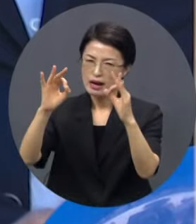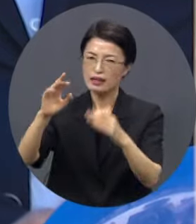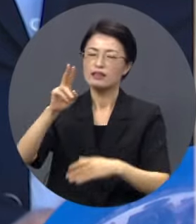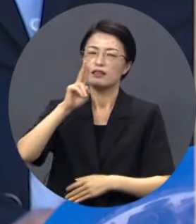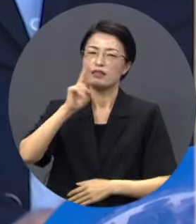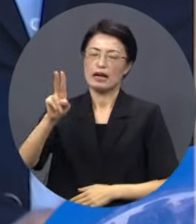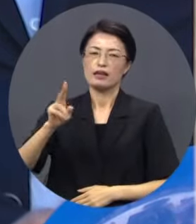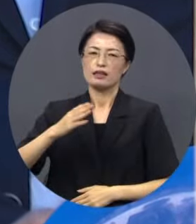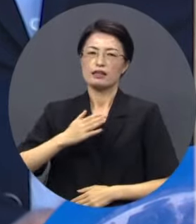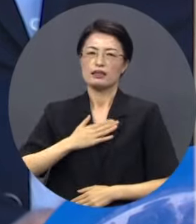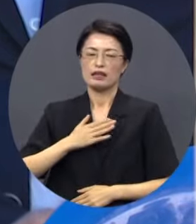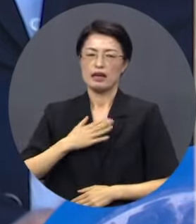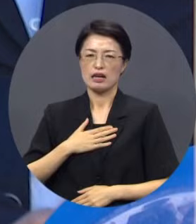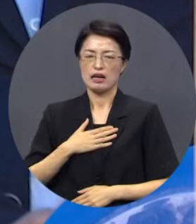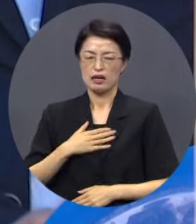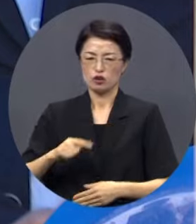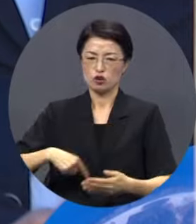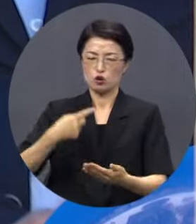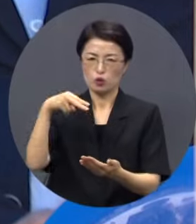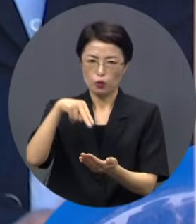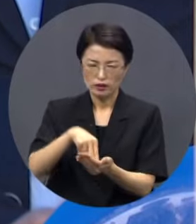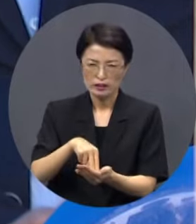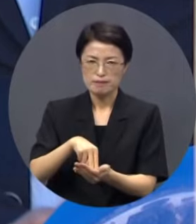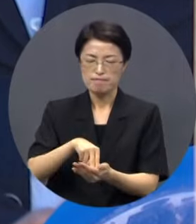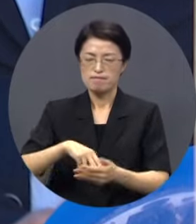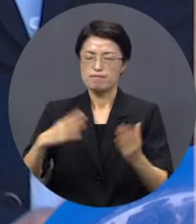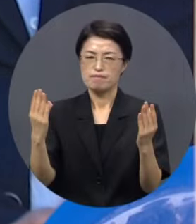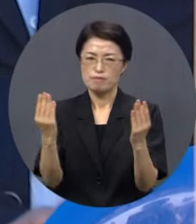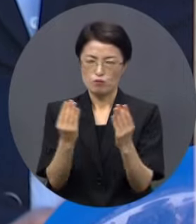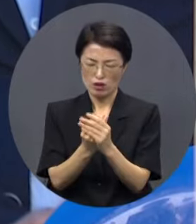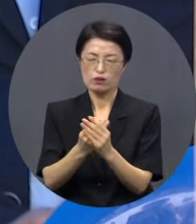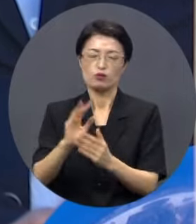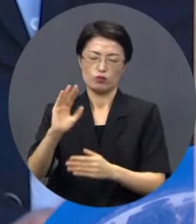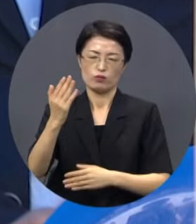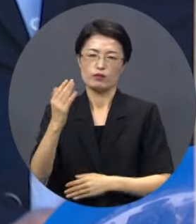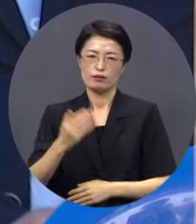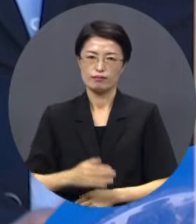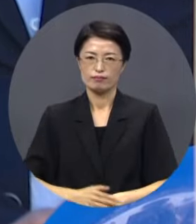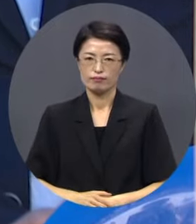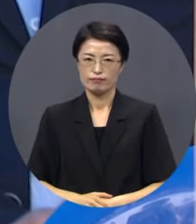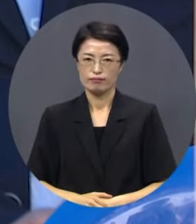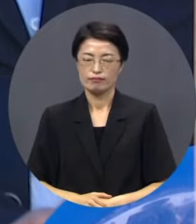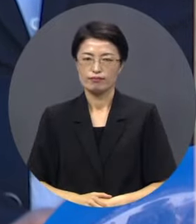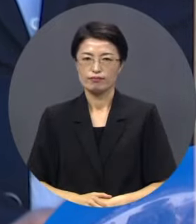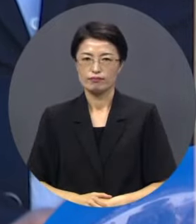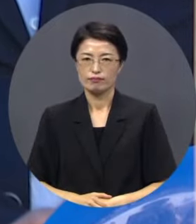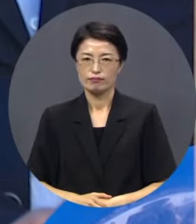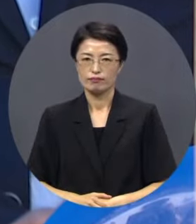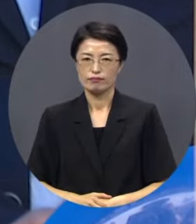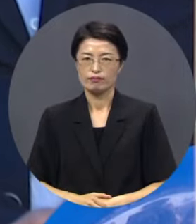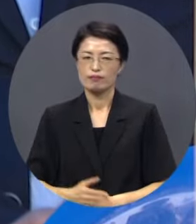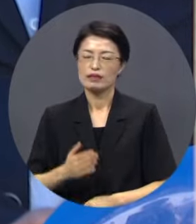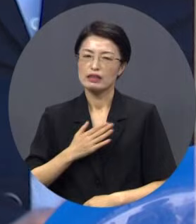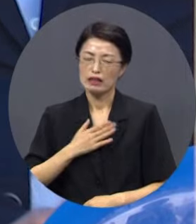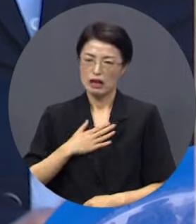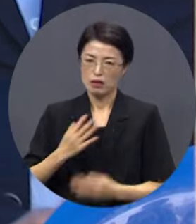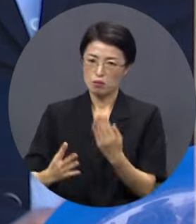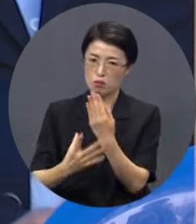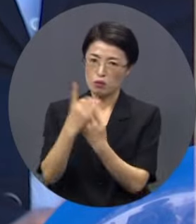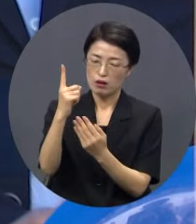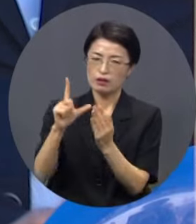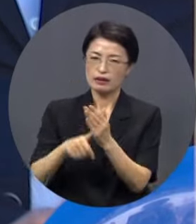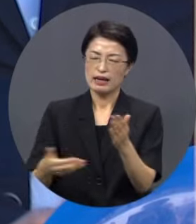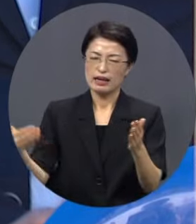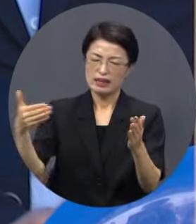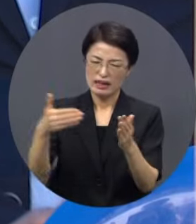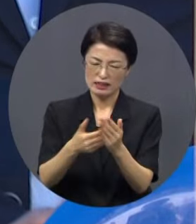우리 대한 독립이 완성되는 날입니다. 예, 그때까지